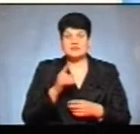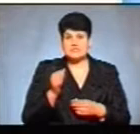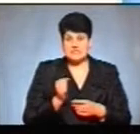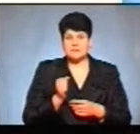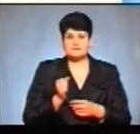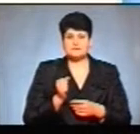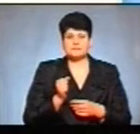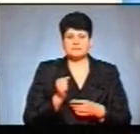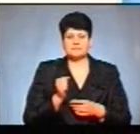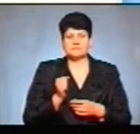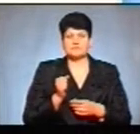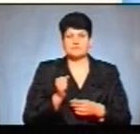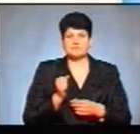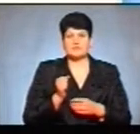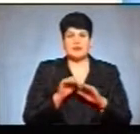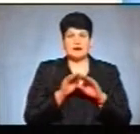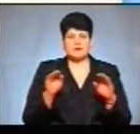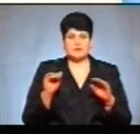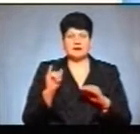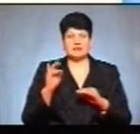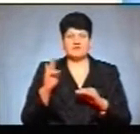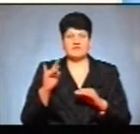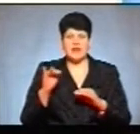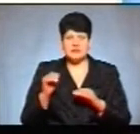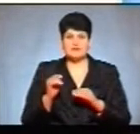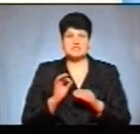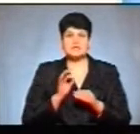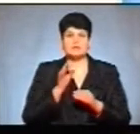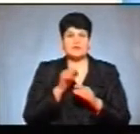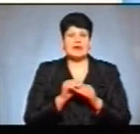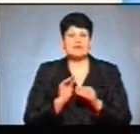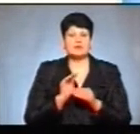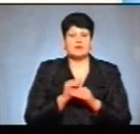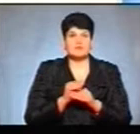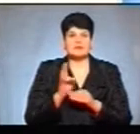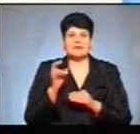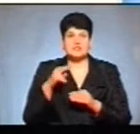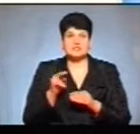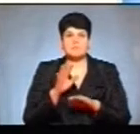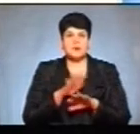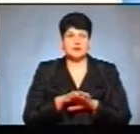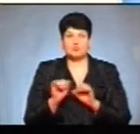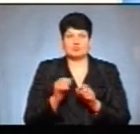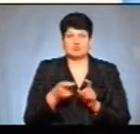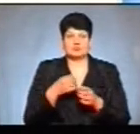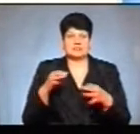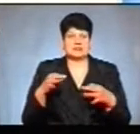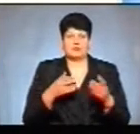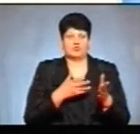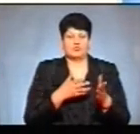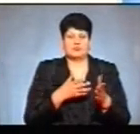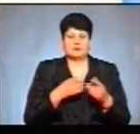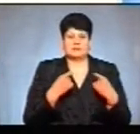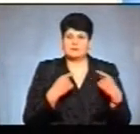за рівень інфляції відповідає Нацбанк. Нацбанк від уряду незалежний. У нього є своя